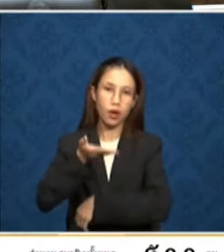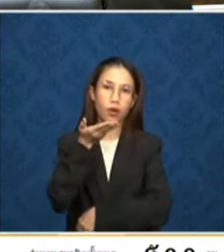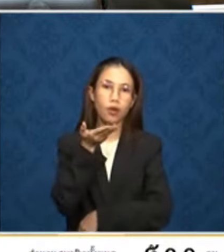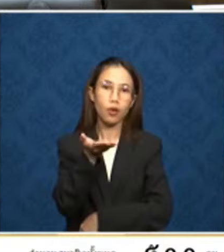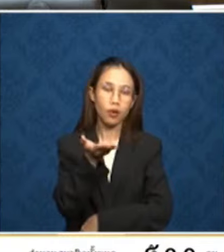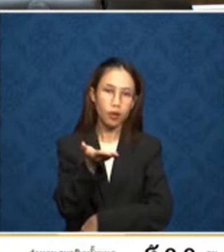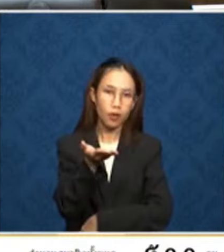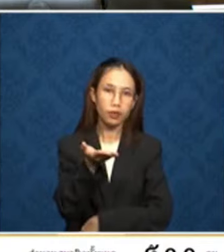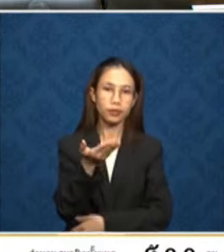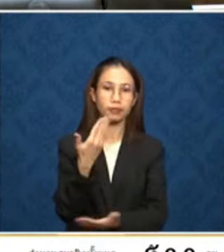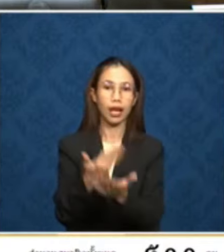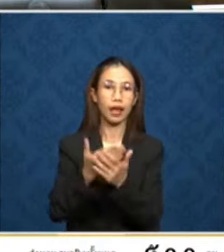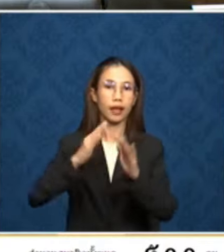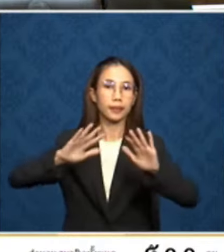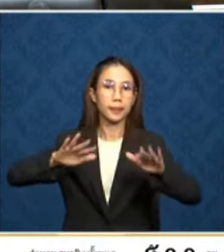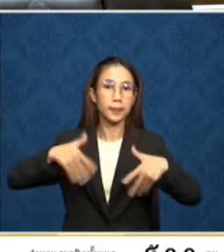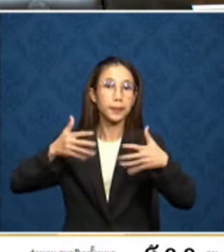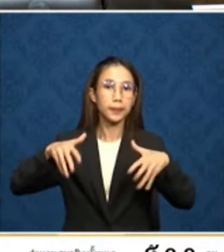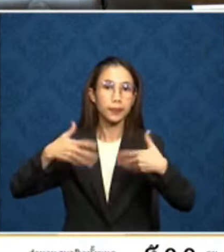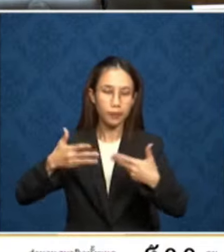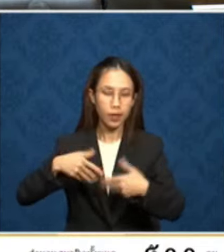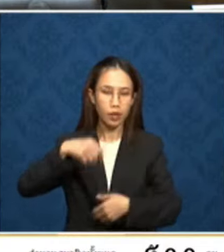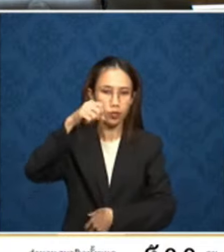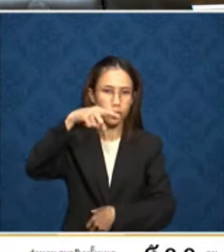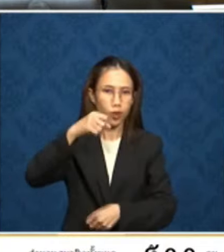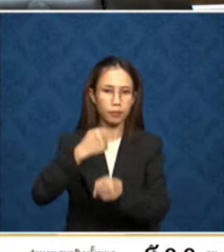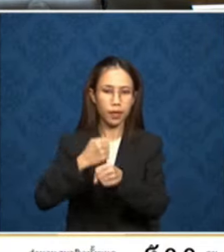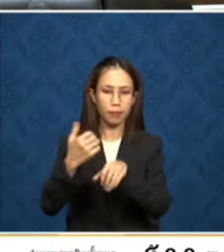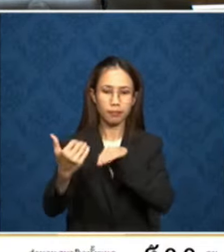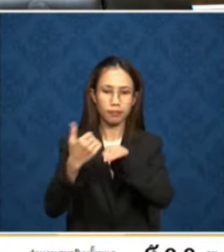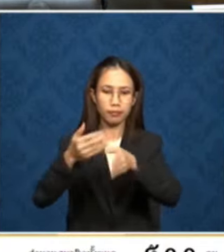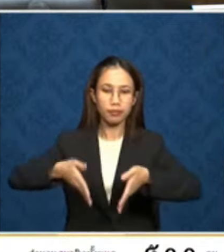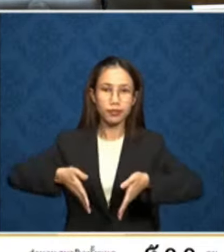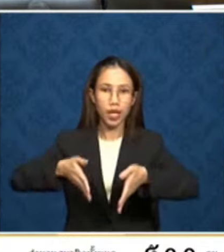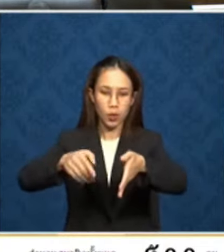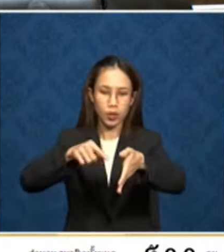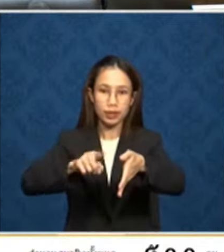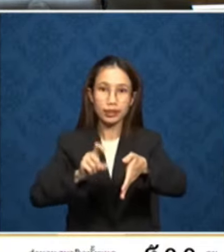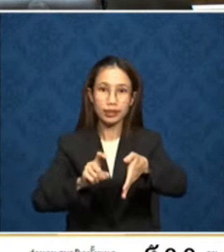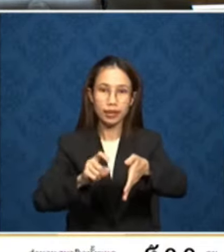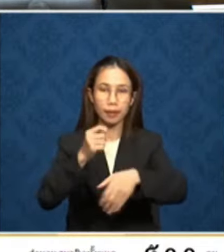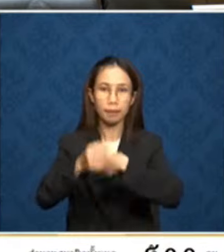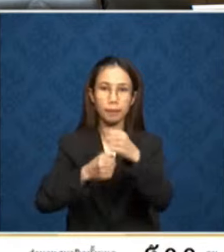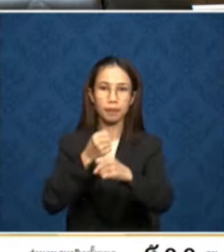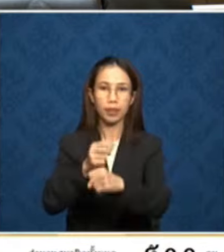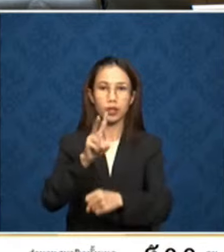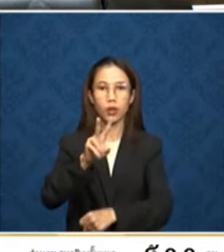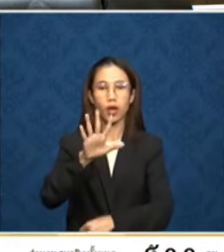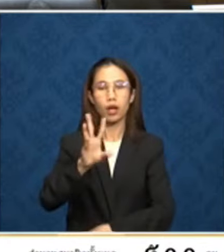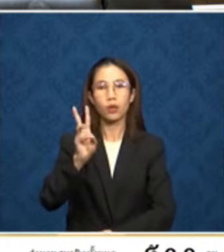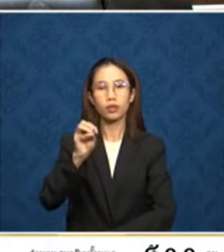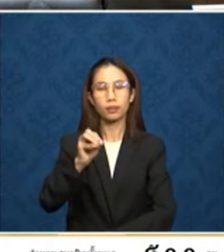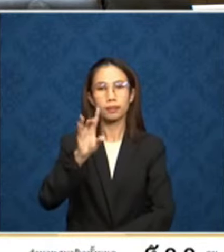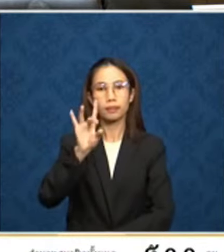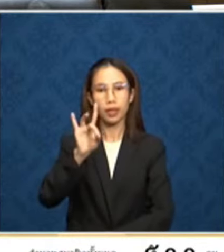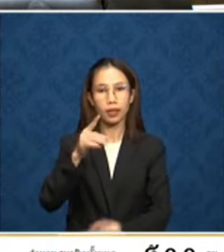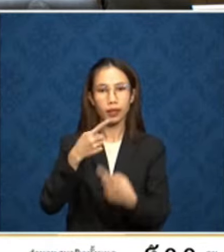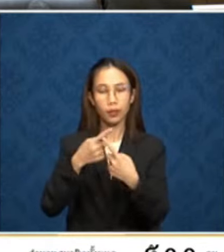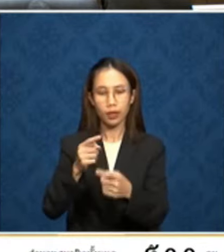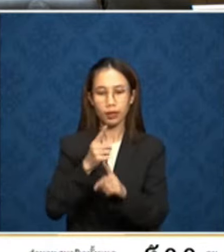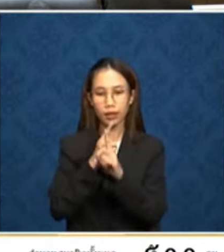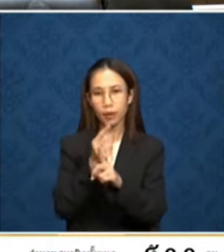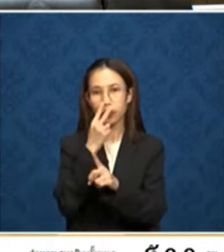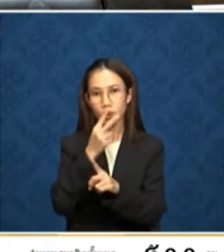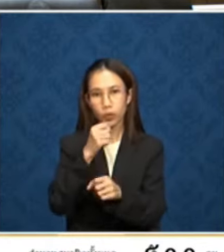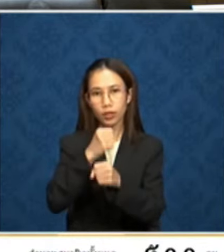อนุมัตินำรายได้ที่ได้รับมาซ่อมแซมถนนที่ชำรุดเสียหายในปี 258นี้แล้วก็ด้วยการติดตามการทำ